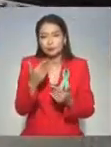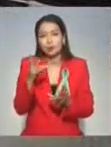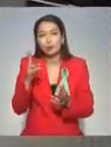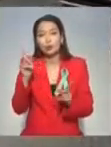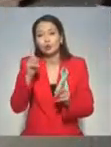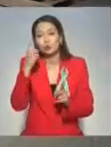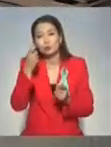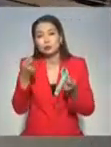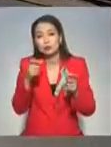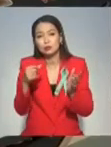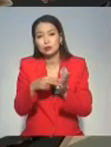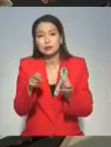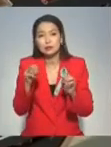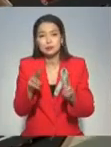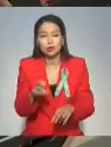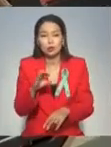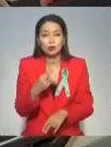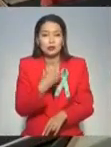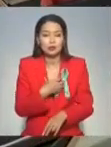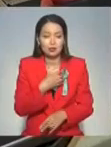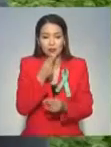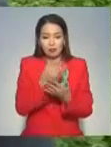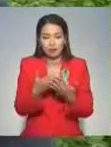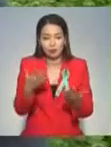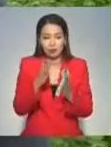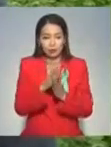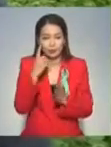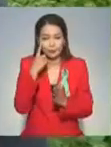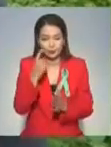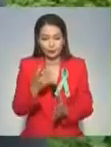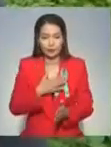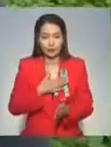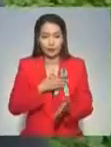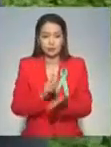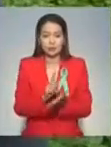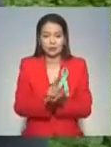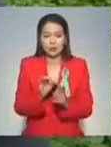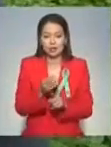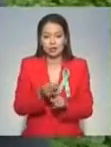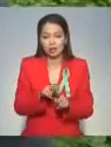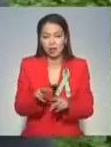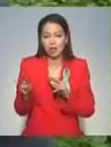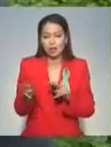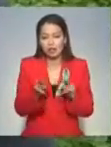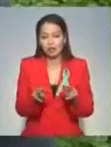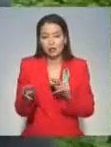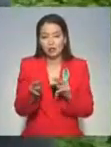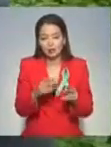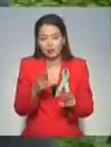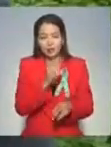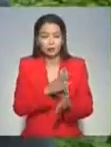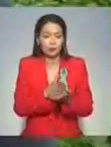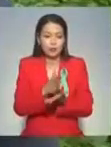случаях завышения стоимости социально значимых товаров. А наша основная задача, конечно, это же контроль. Контроль цен, мониторинг